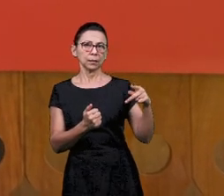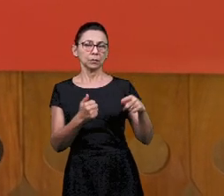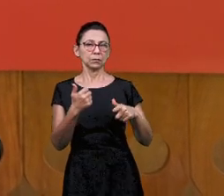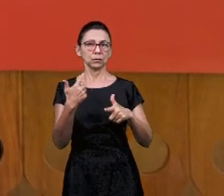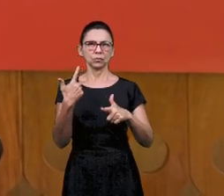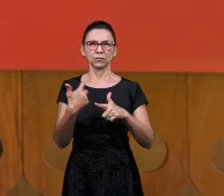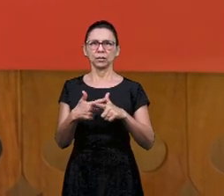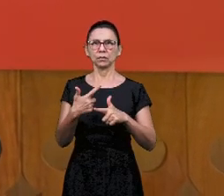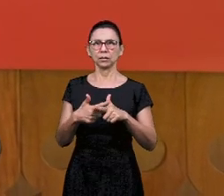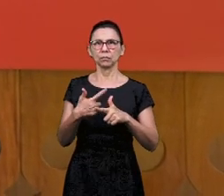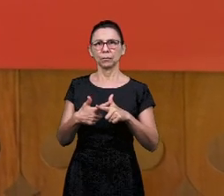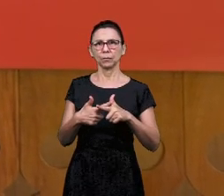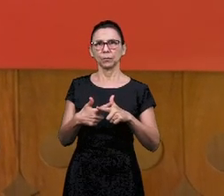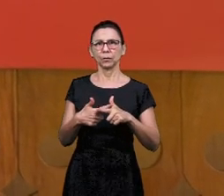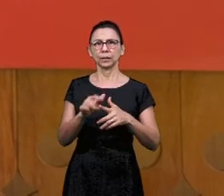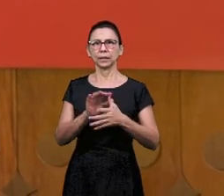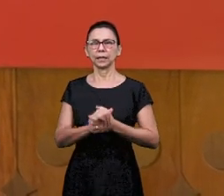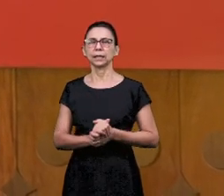il avait